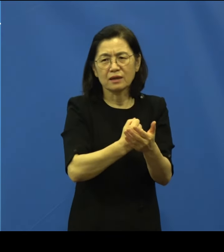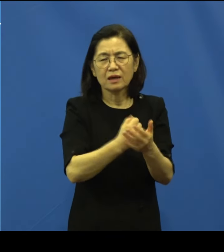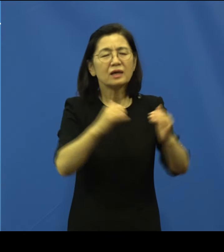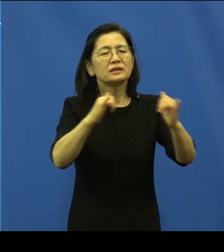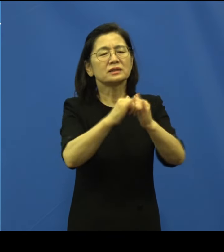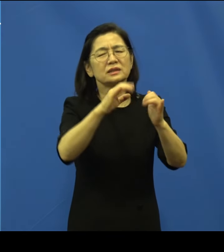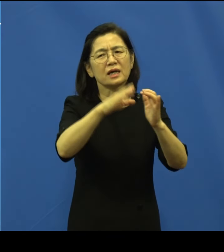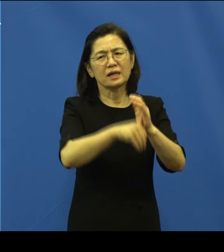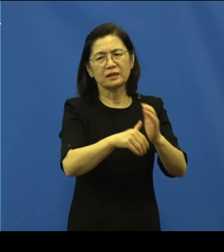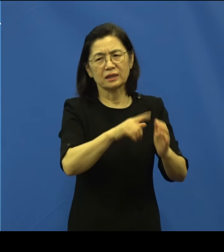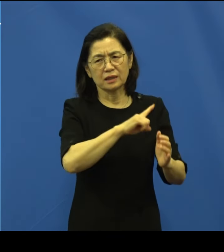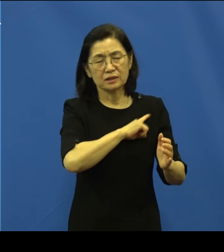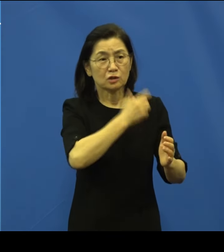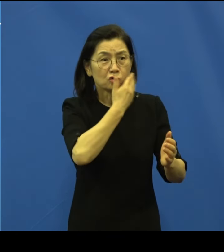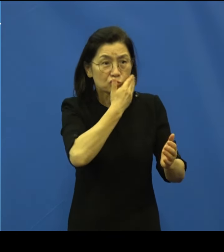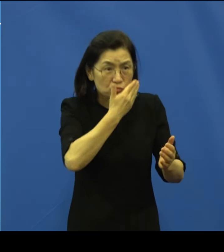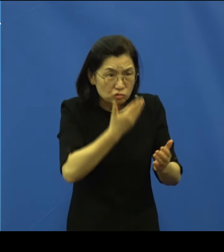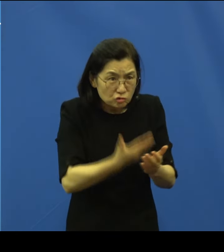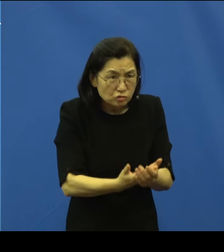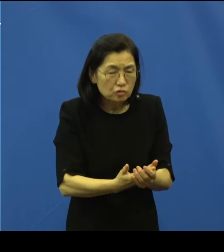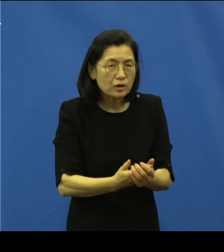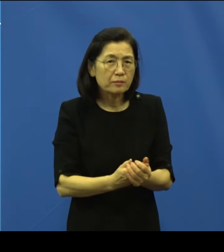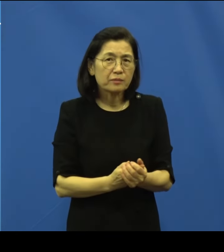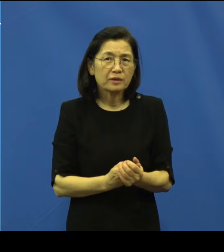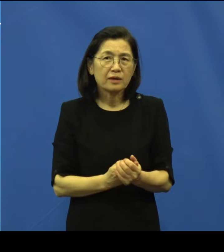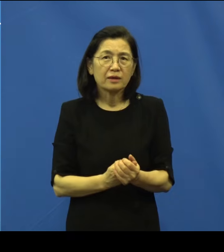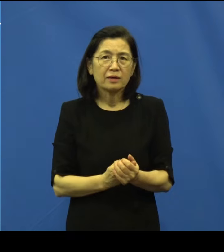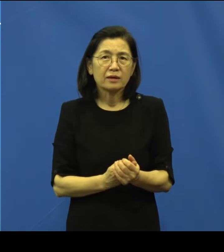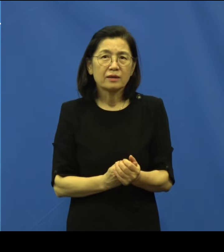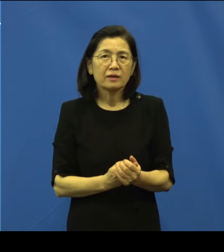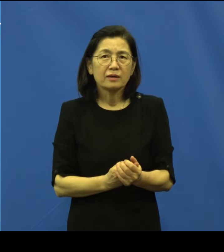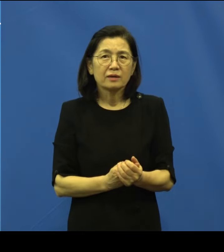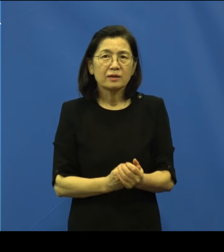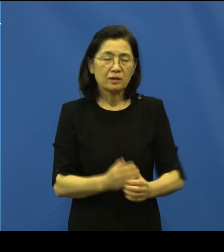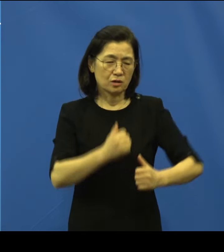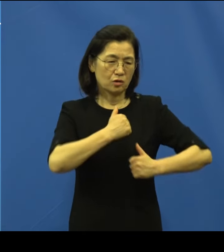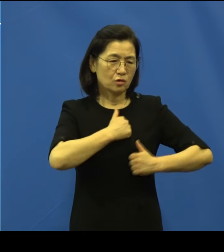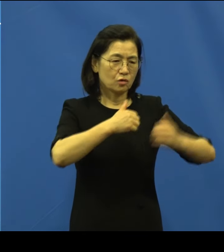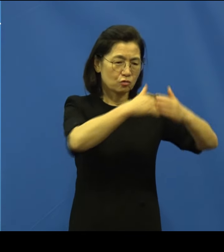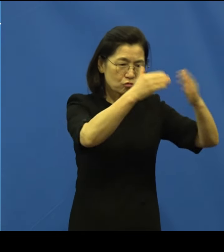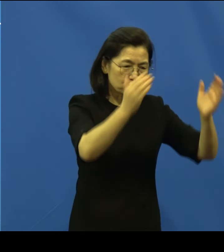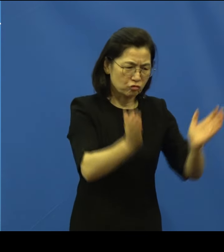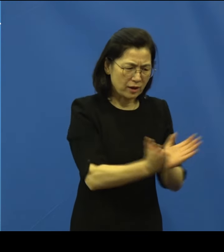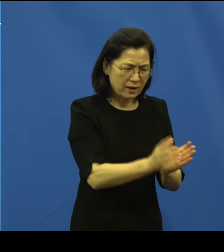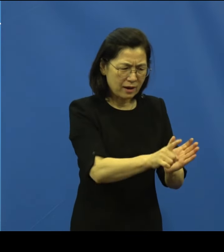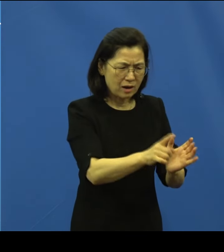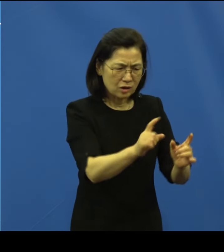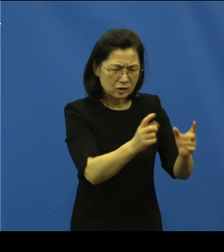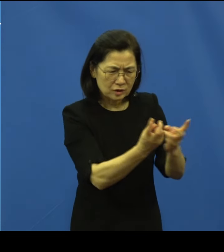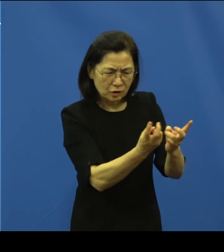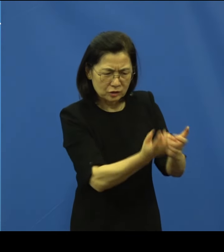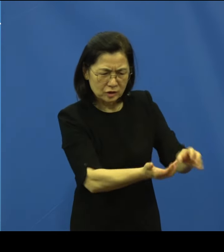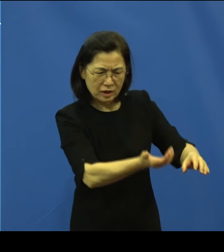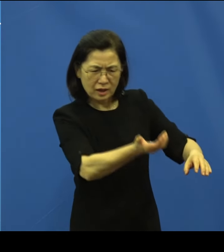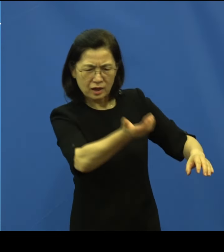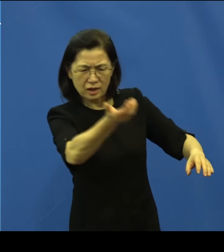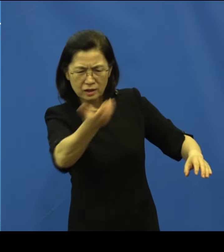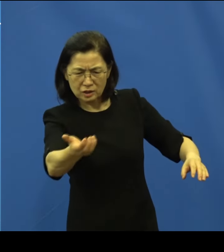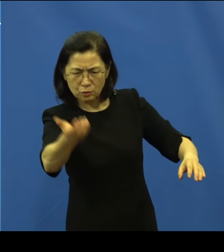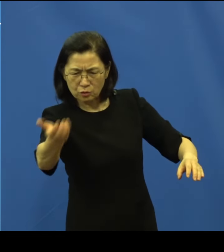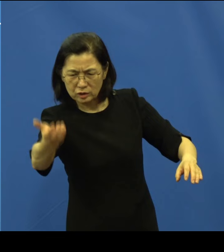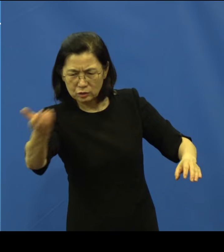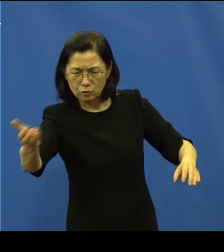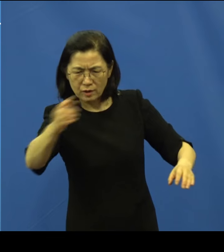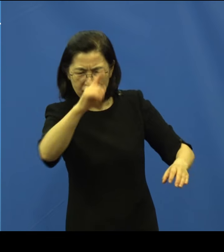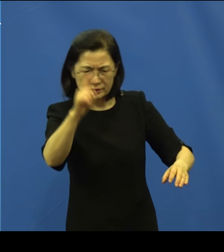갖고 있으니까 모든 이동 동선을 다 알고 공격 지점을 다 파악하고 있는